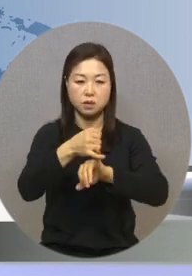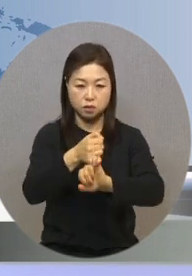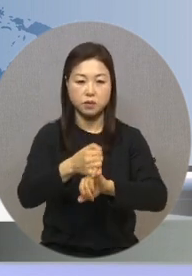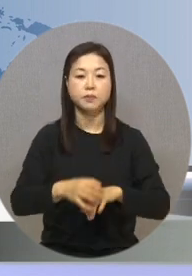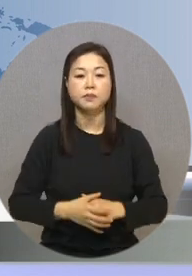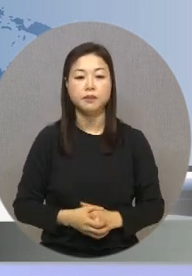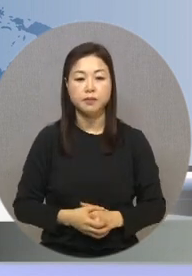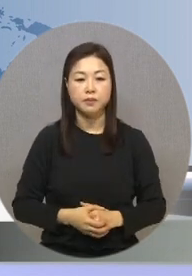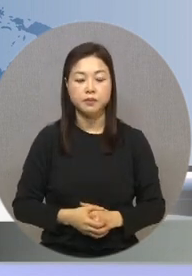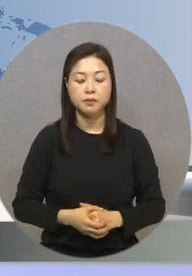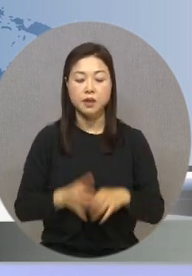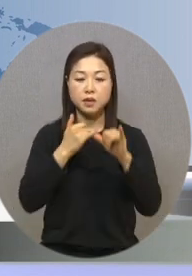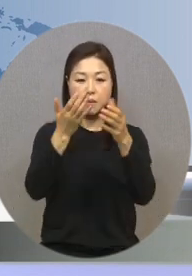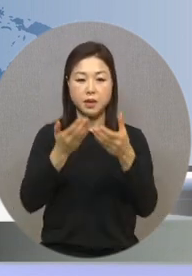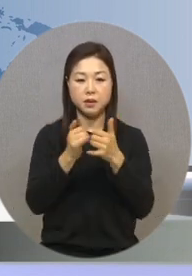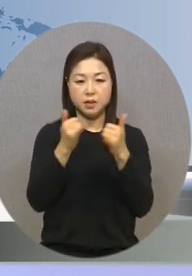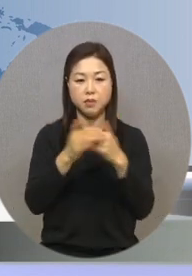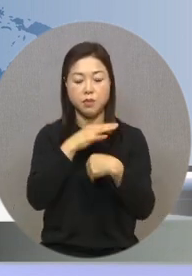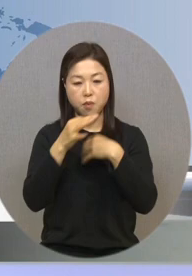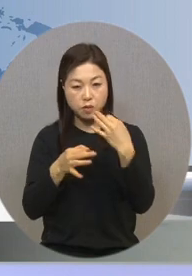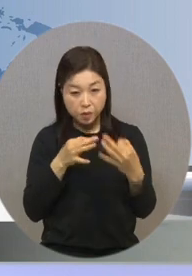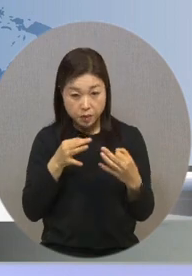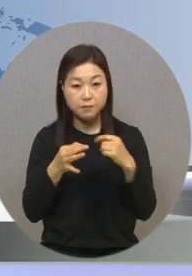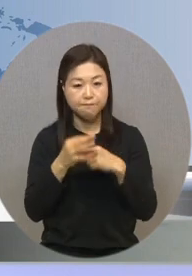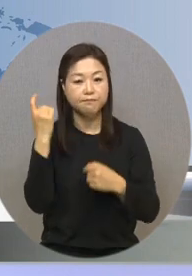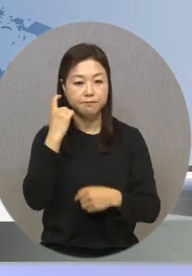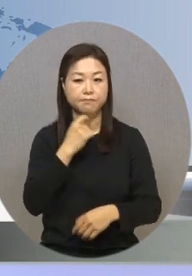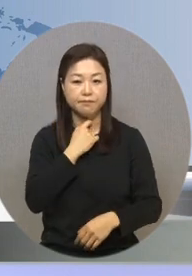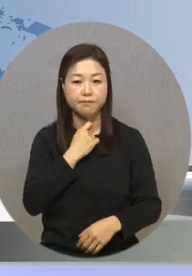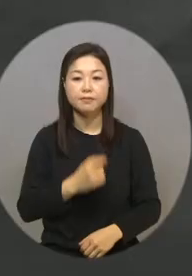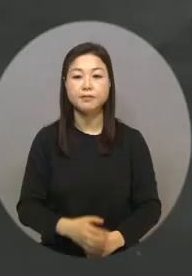다짐이었습니다. 수상자들의 목소리를 담아왔습니다.